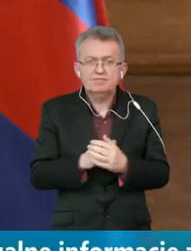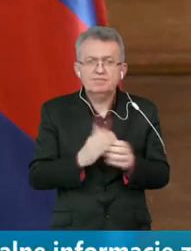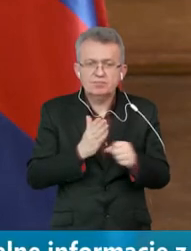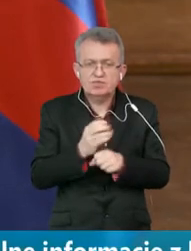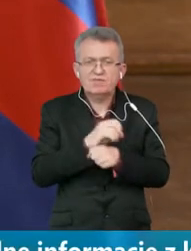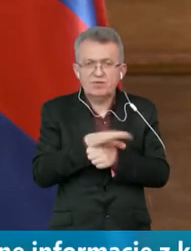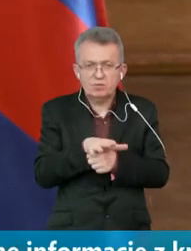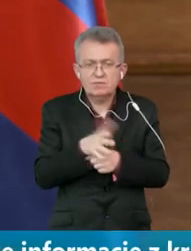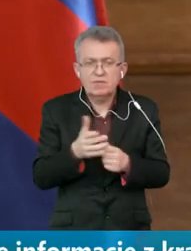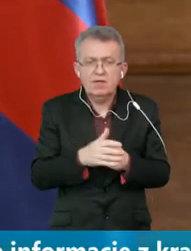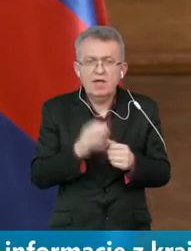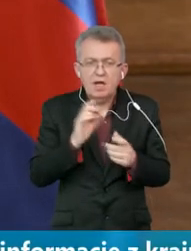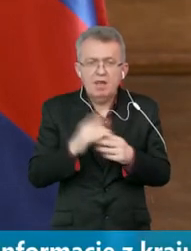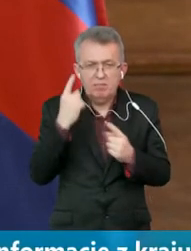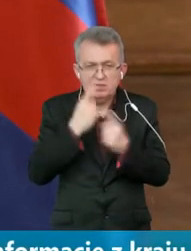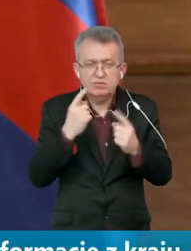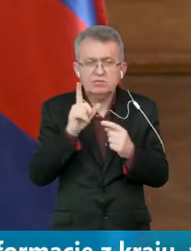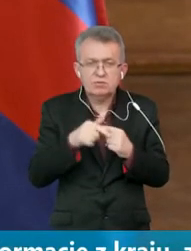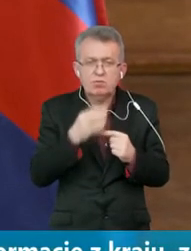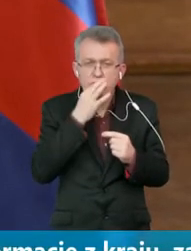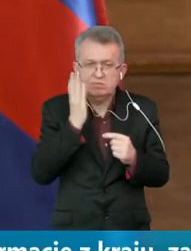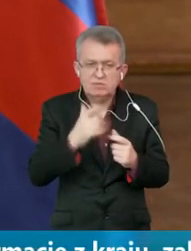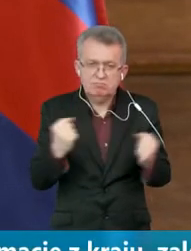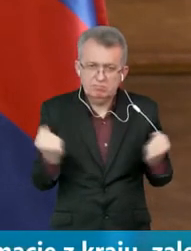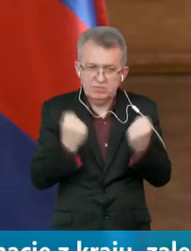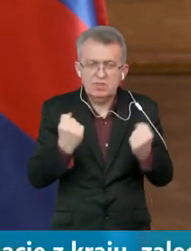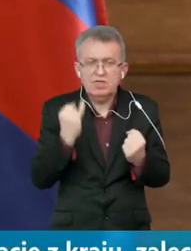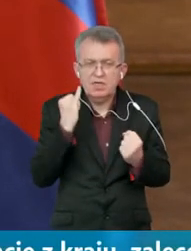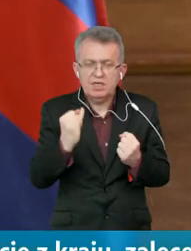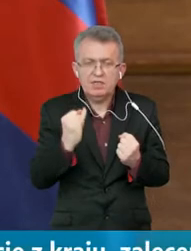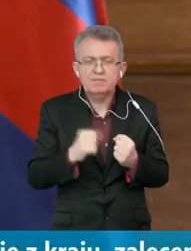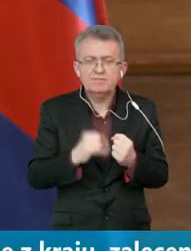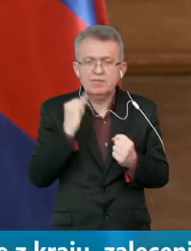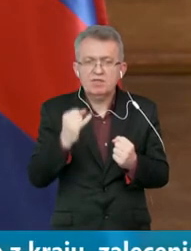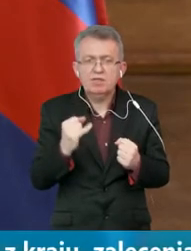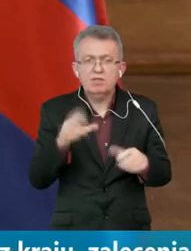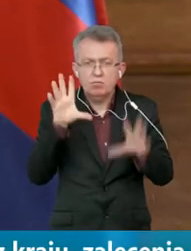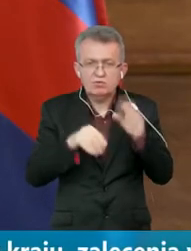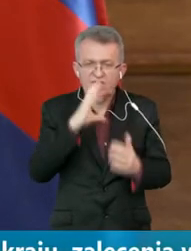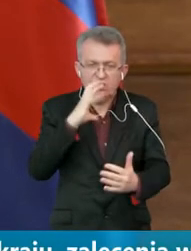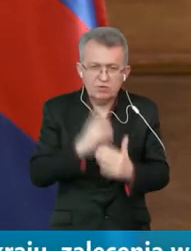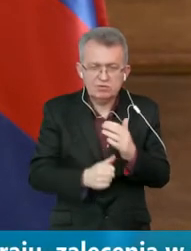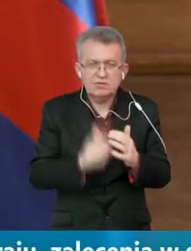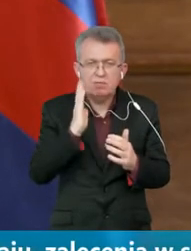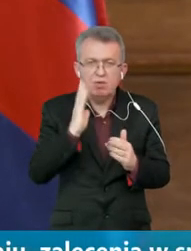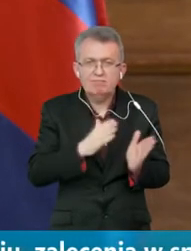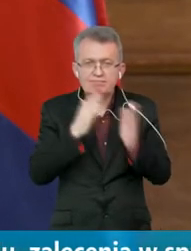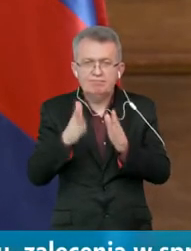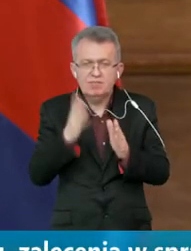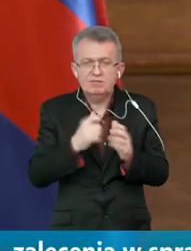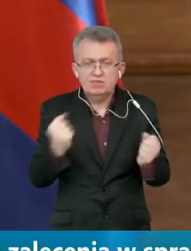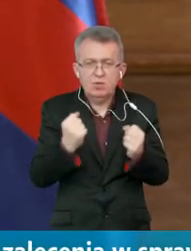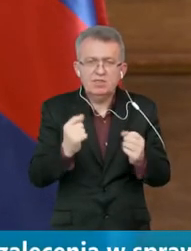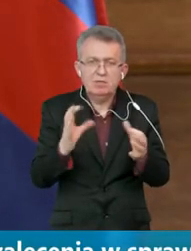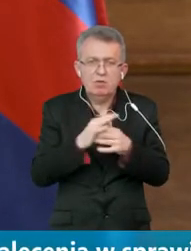COVID, ale mam nadzieję, że mimo tego młodzież się zmobilizuje i ten budżet wykorzysta i później przystąpimy do tych działań